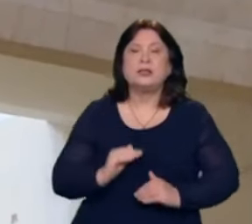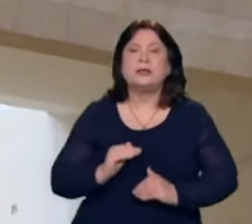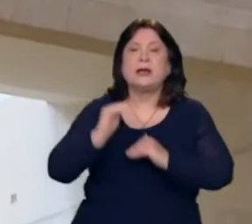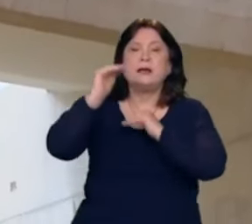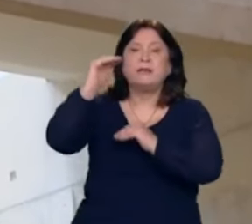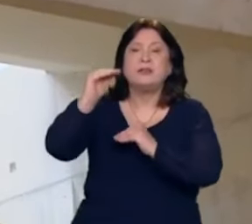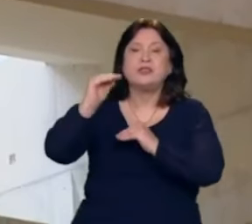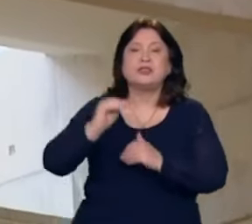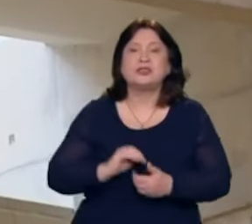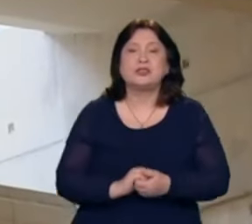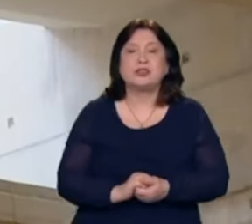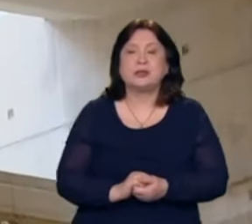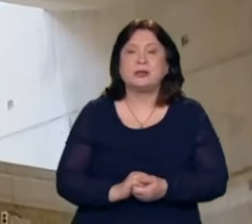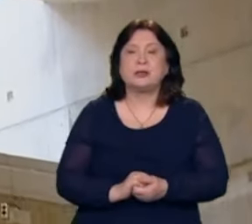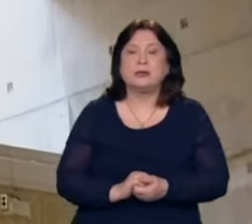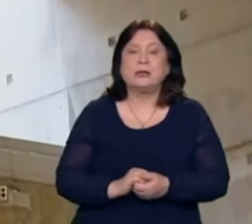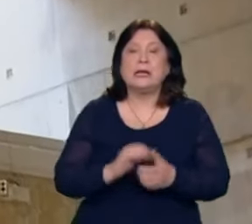tyś